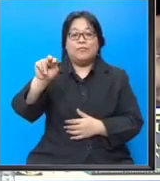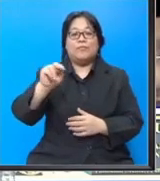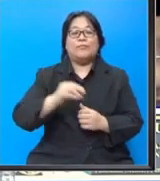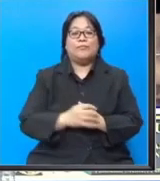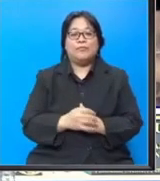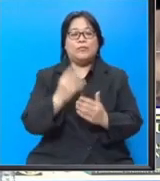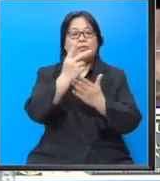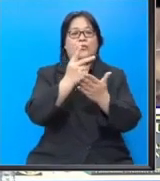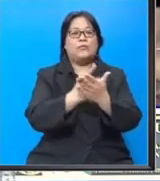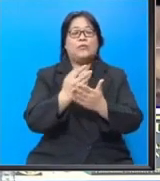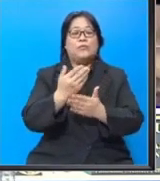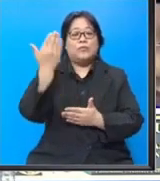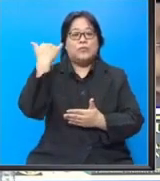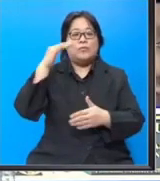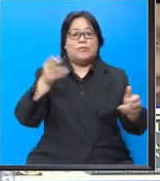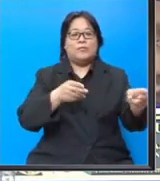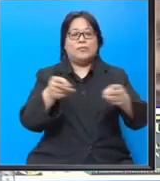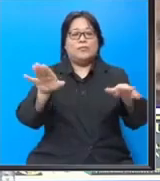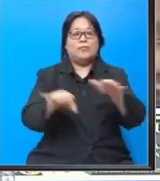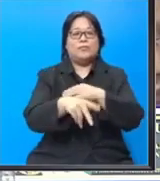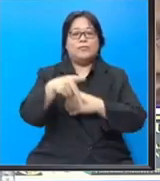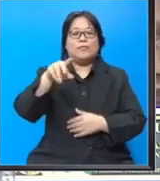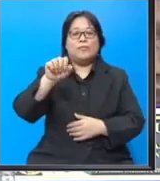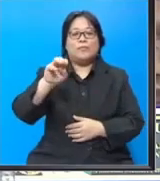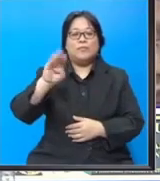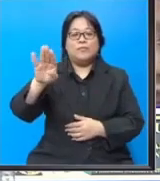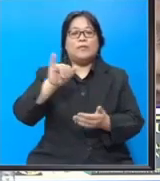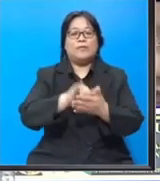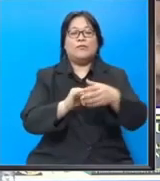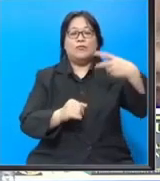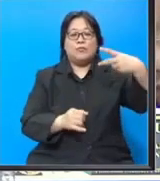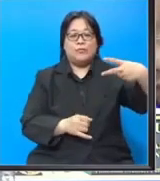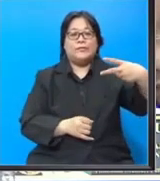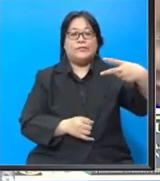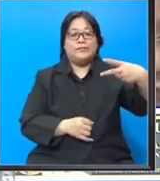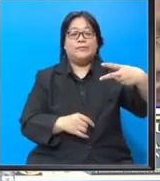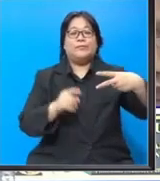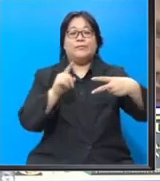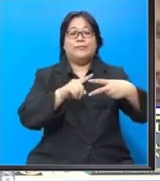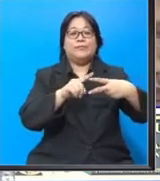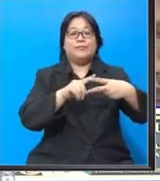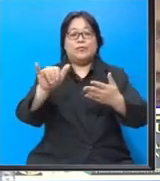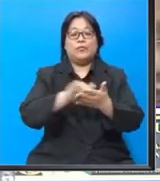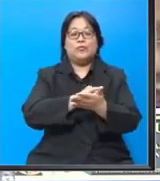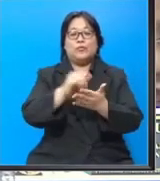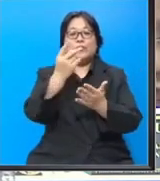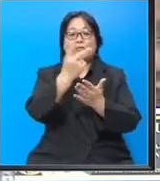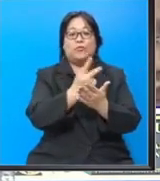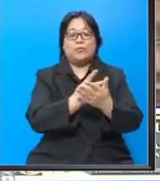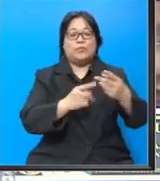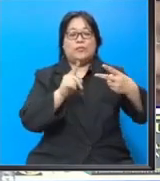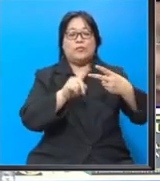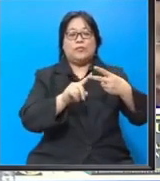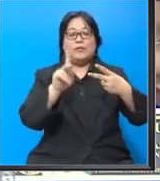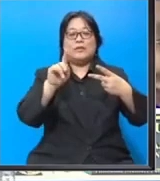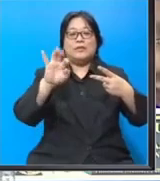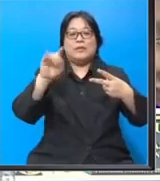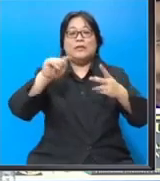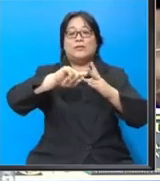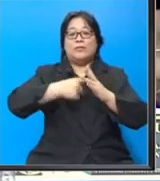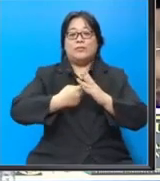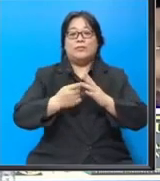aku susu yang luluskan oleh psmb ini ianya terbagi kepada dua elemen yaitu iuran kursus dan juga keep